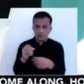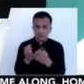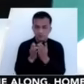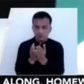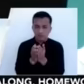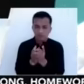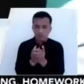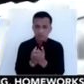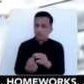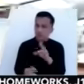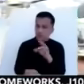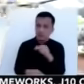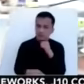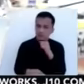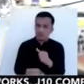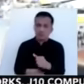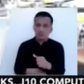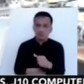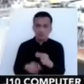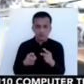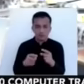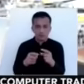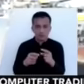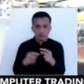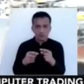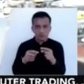ba claustrophobic yan?